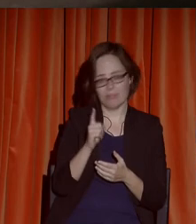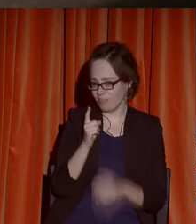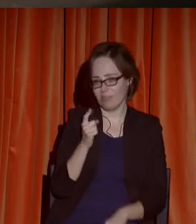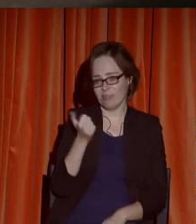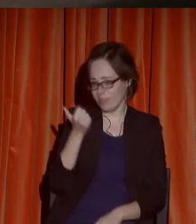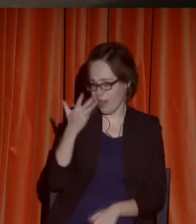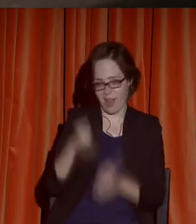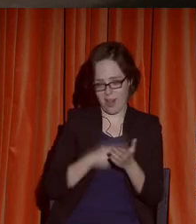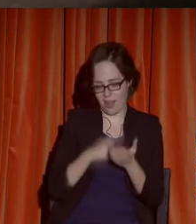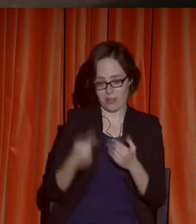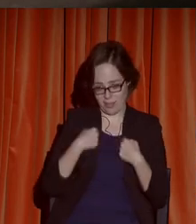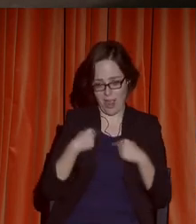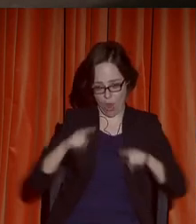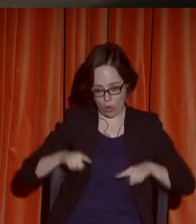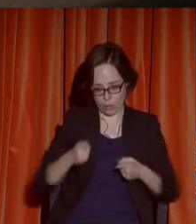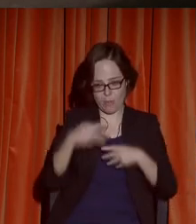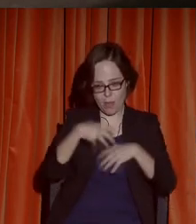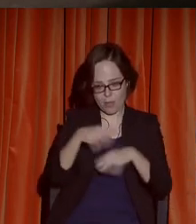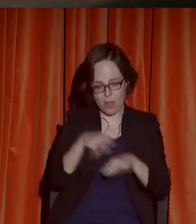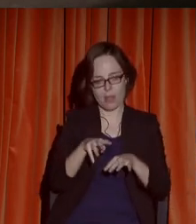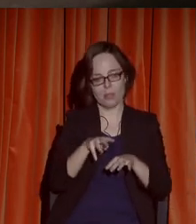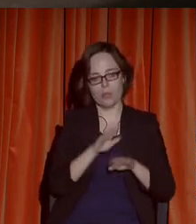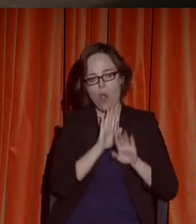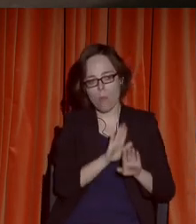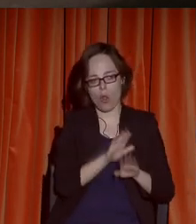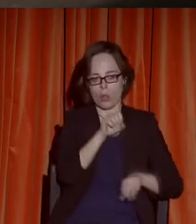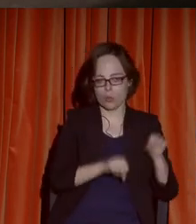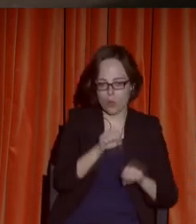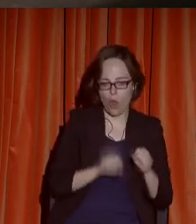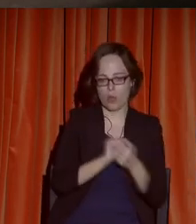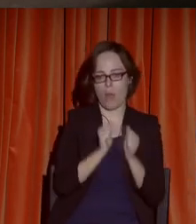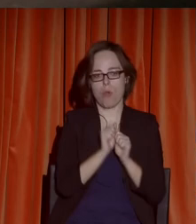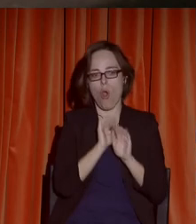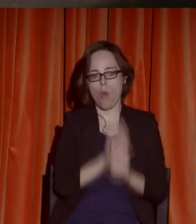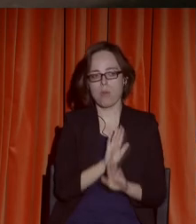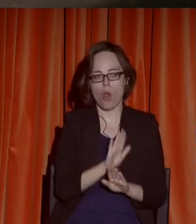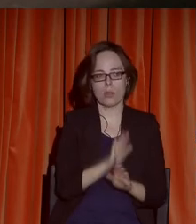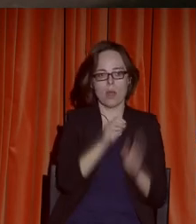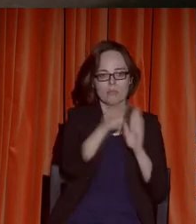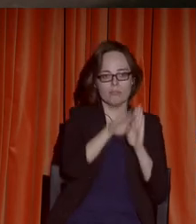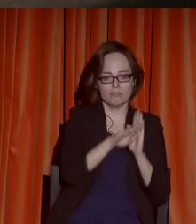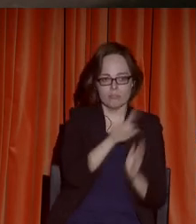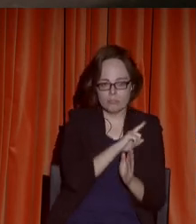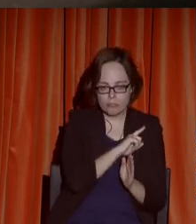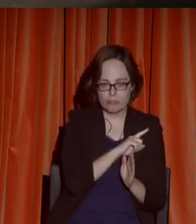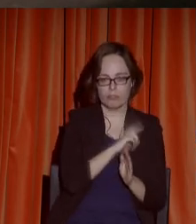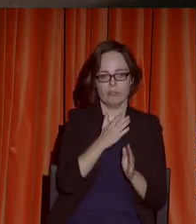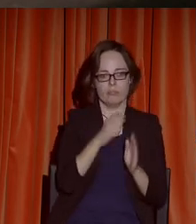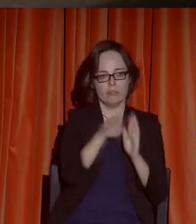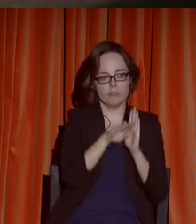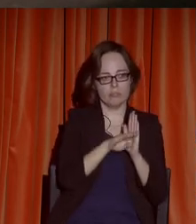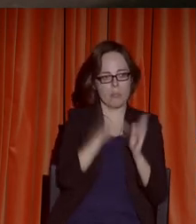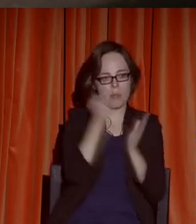jako organizatorka manifestacji w obronie sądownictwa, w obronie praworządności, poszanowania